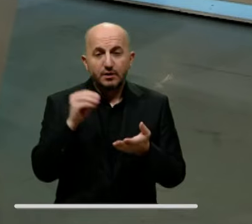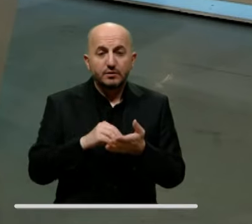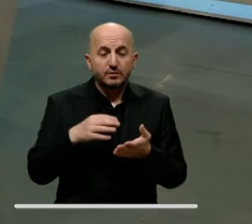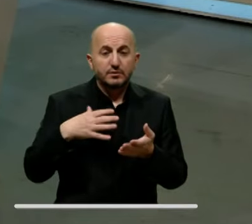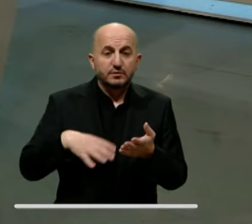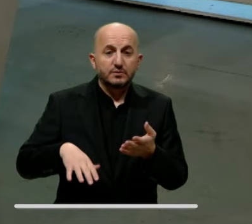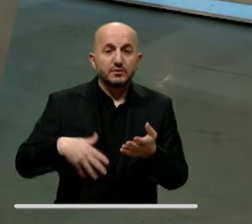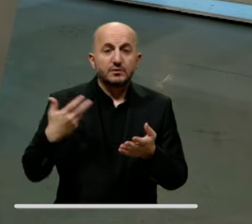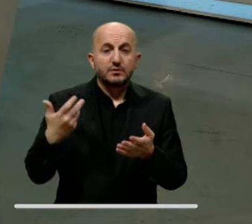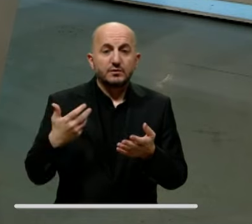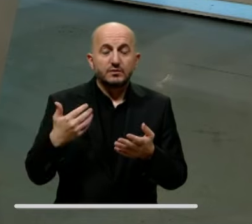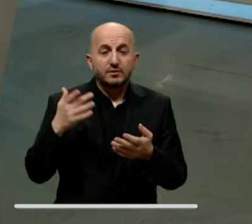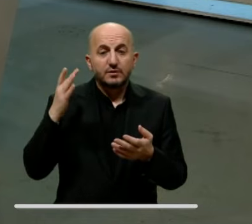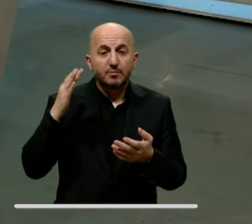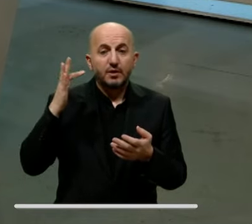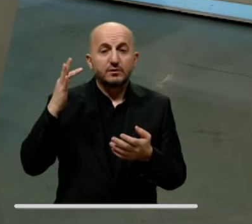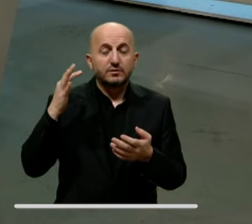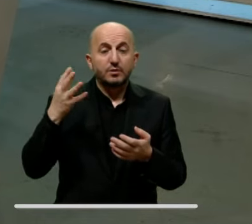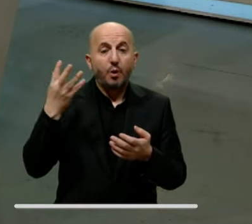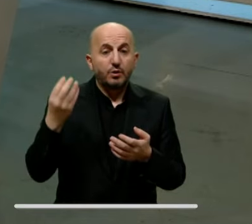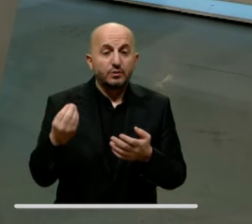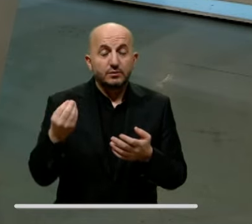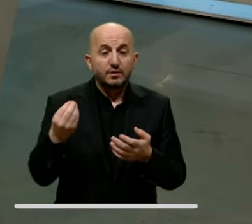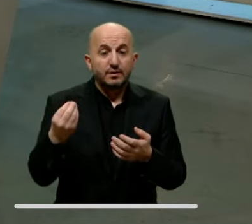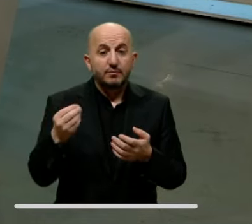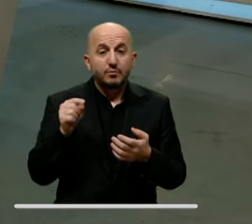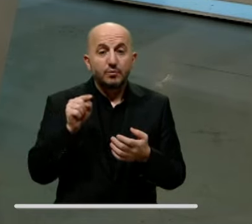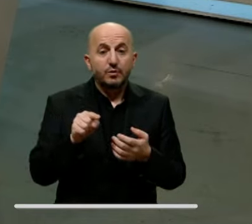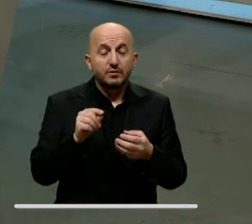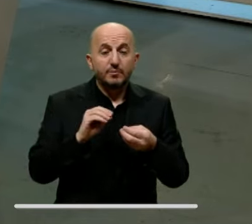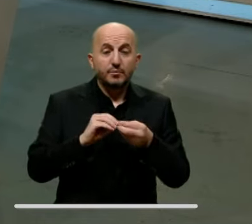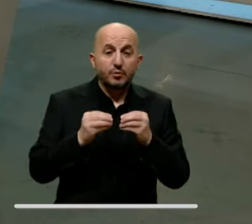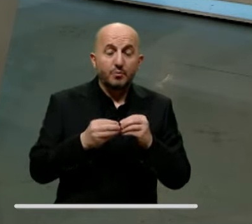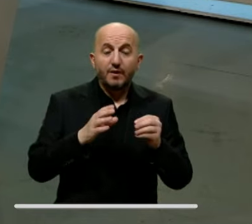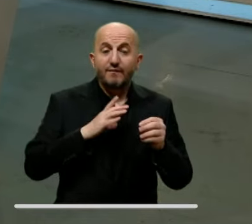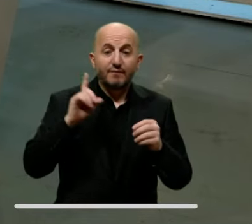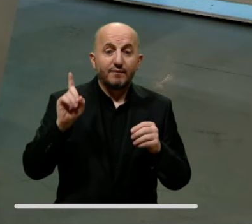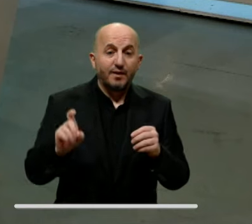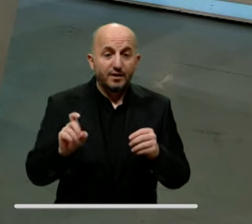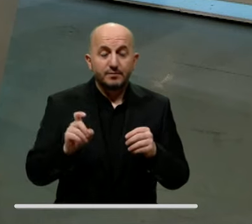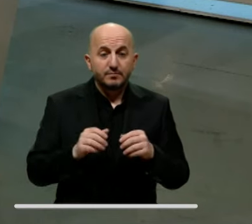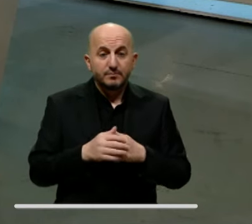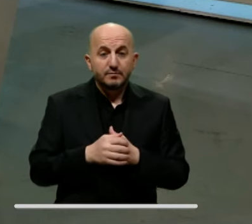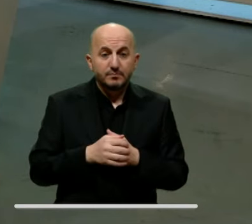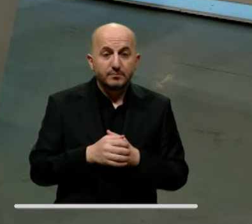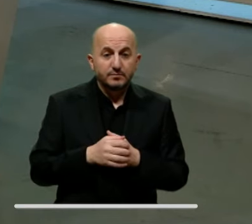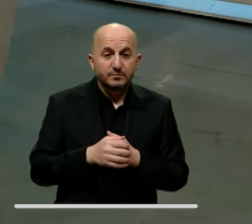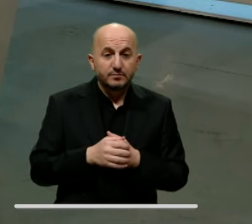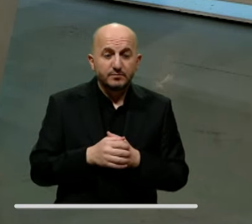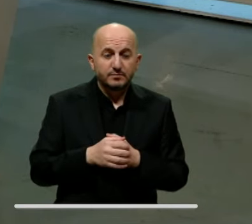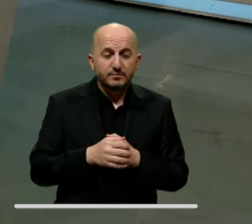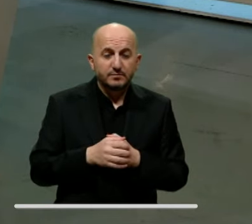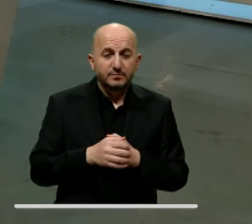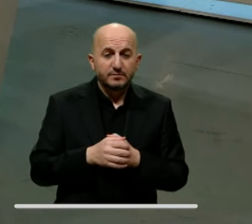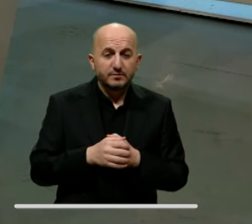akrabalar arasında Yabancı olsa bu olmaz burada bir mahsur var mı Soralım Son bir